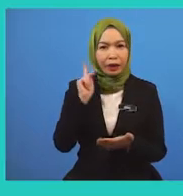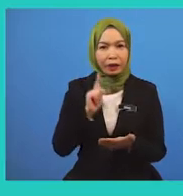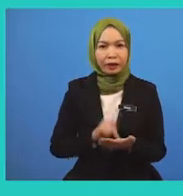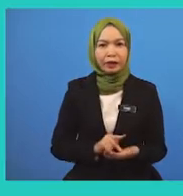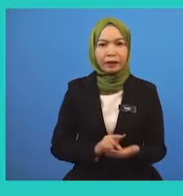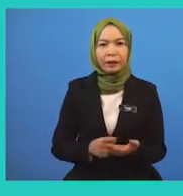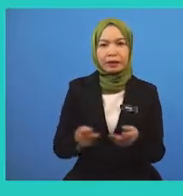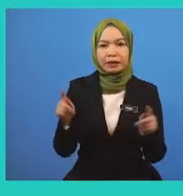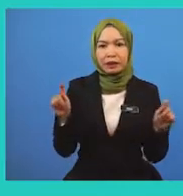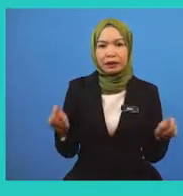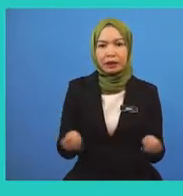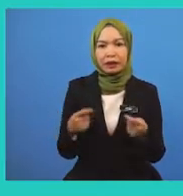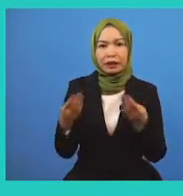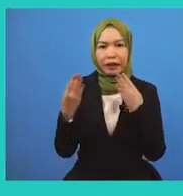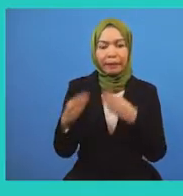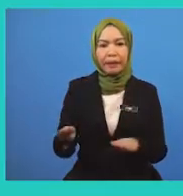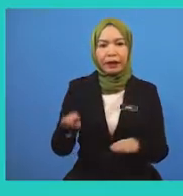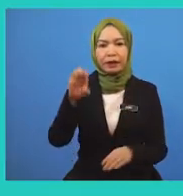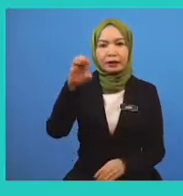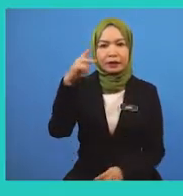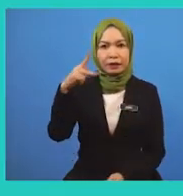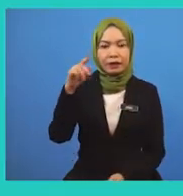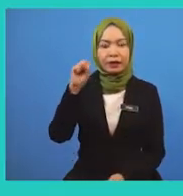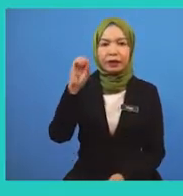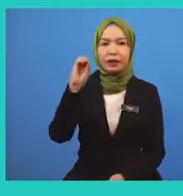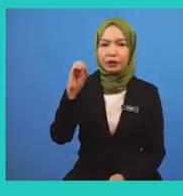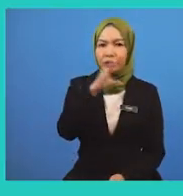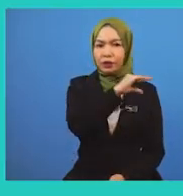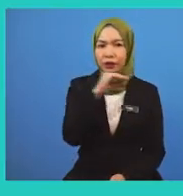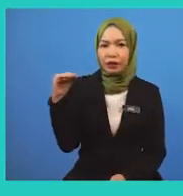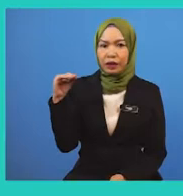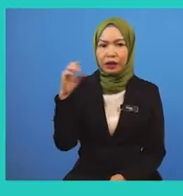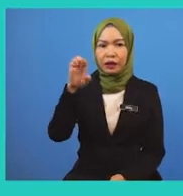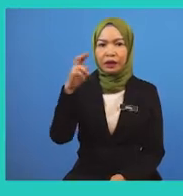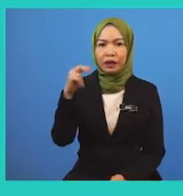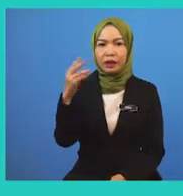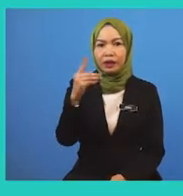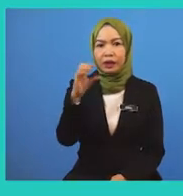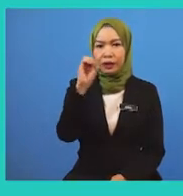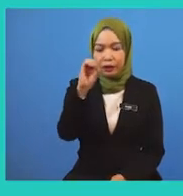mengenal pasti tindak balas eksotermik dan endotermik.